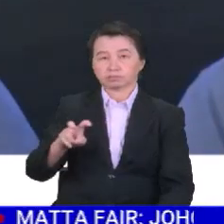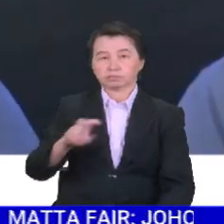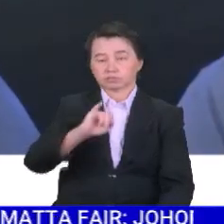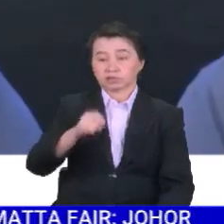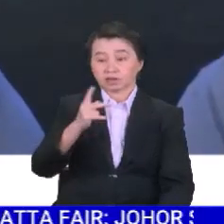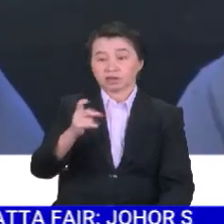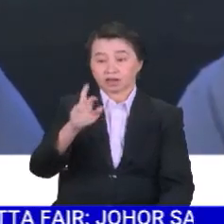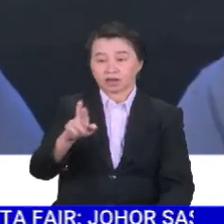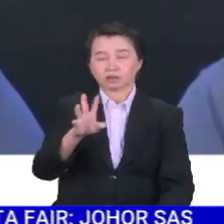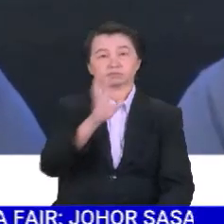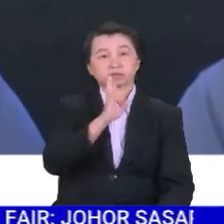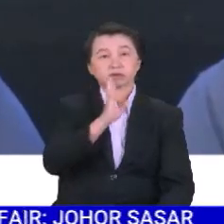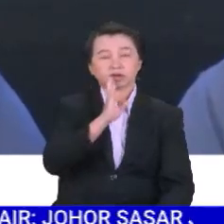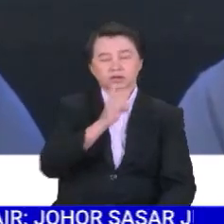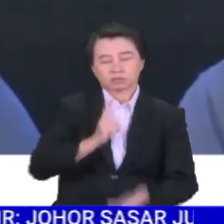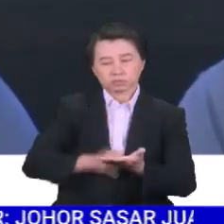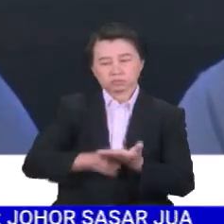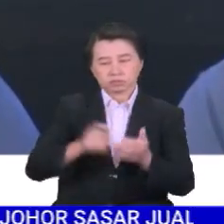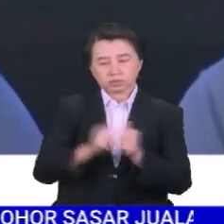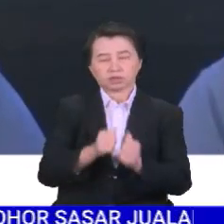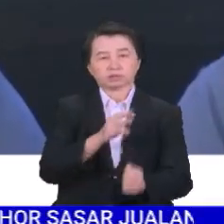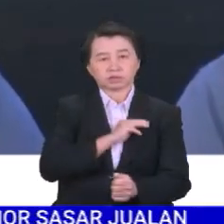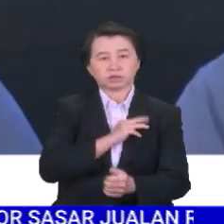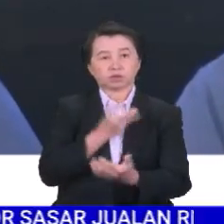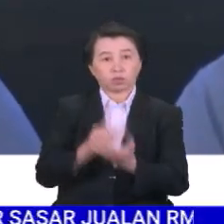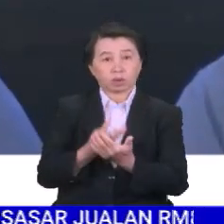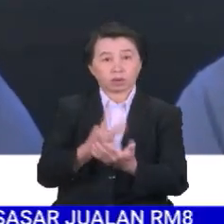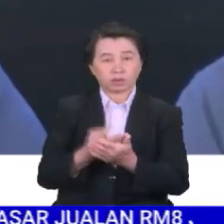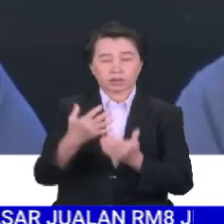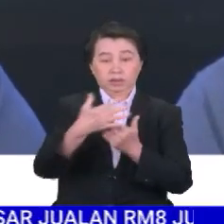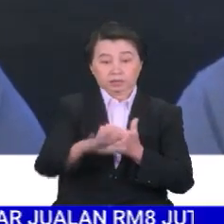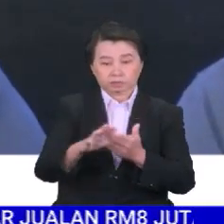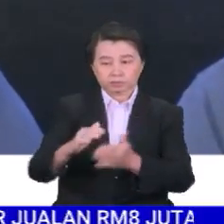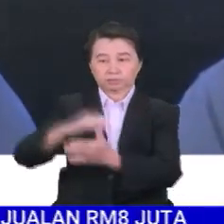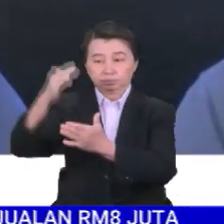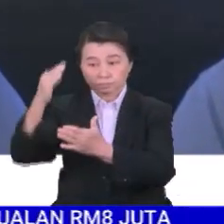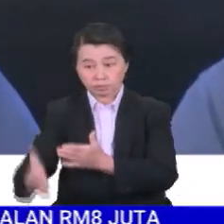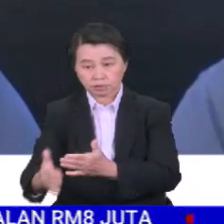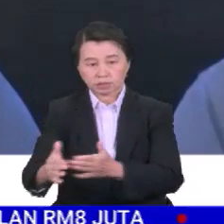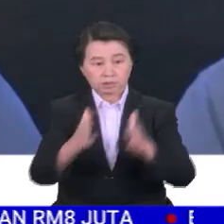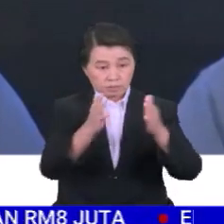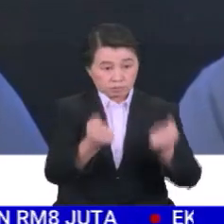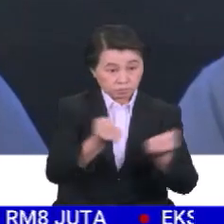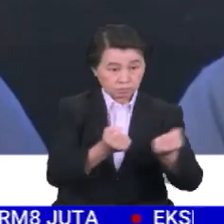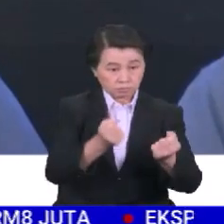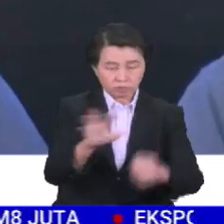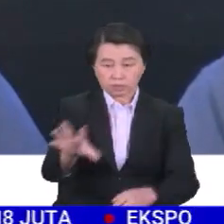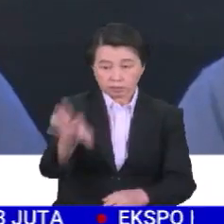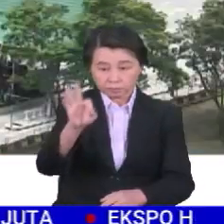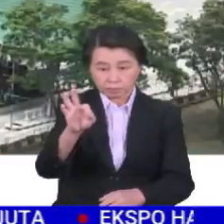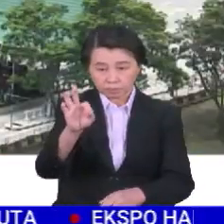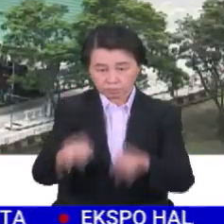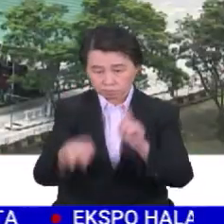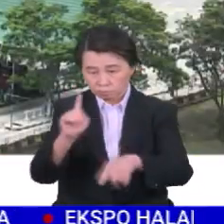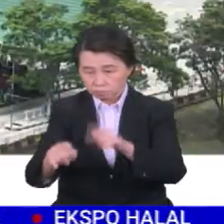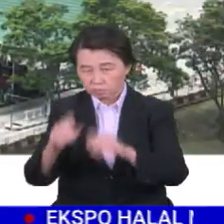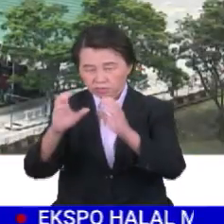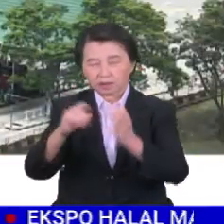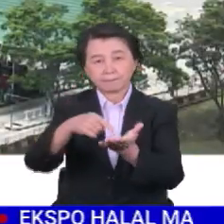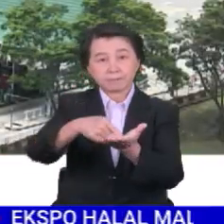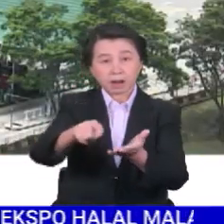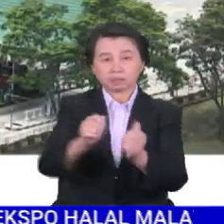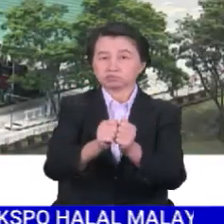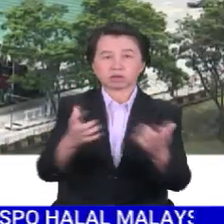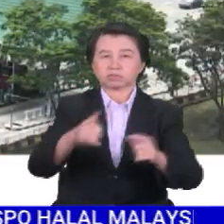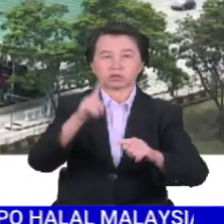berkata perbincangan dilaksana dengan Kementerian Keuangan. Selepas dimuktamad, pengguna boleh memilih sistem pelbagai mod pembayaran